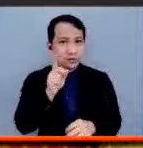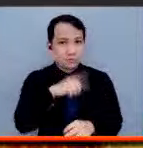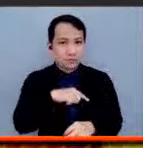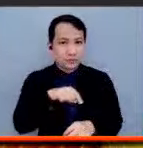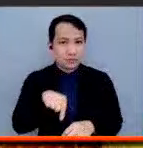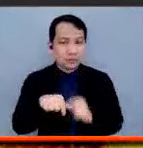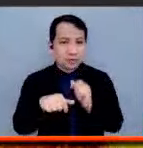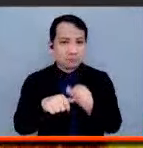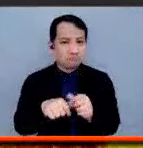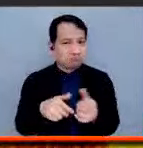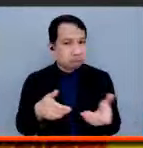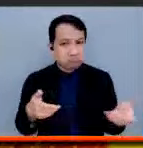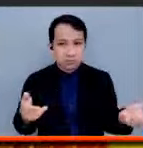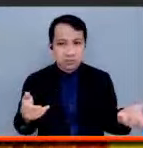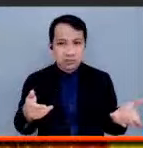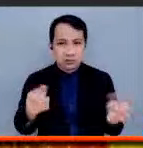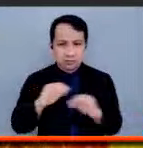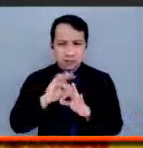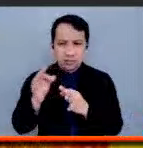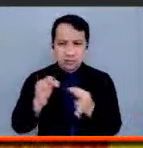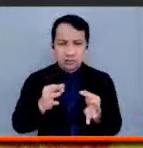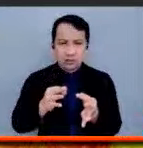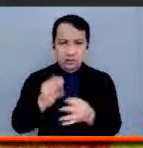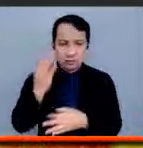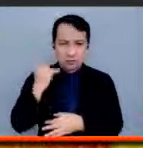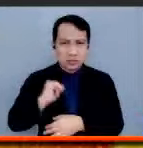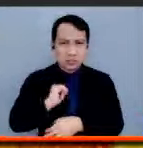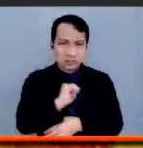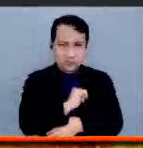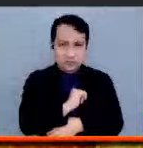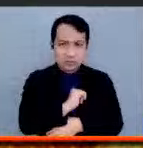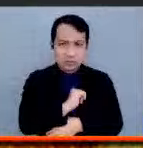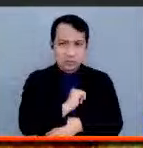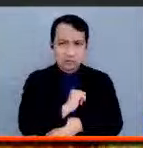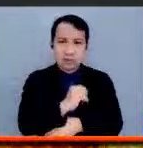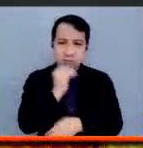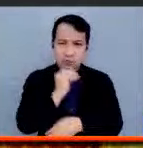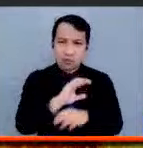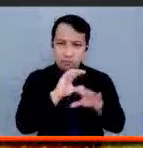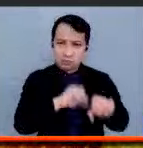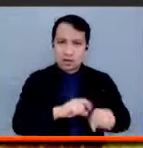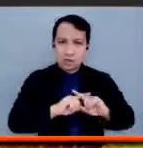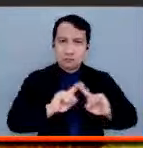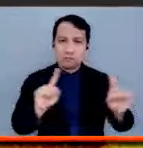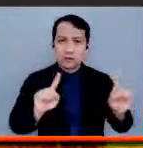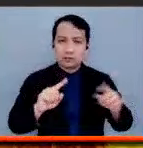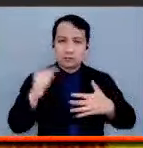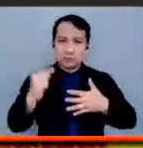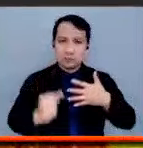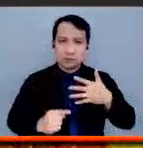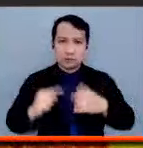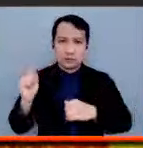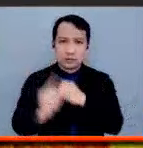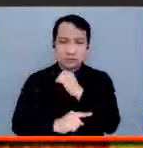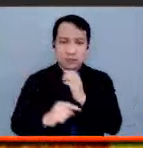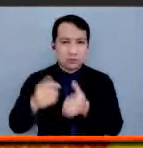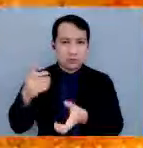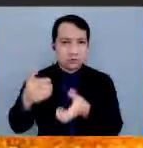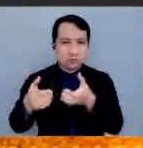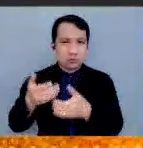evasively. Malinaw daw ang kapangyarihan ng Senado na magpaaresto, pero nagpataw ng mga kondisyon ang Korte Suprema para